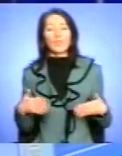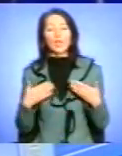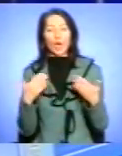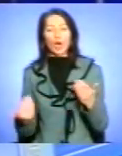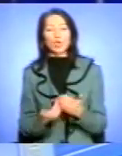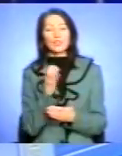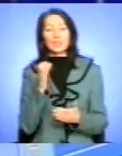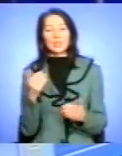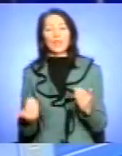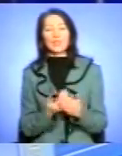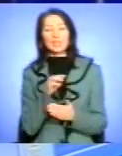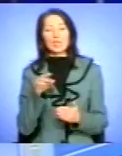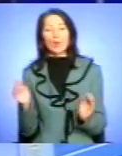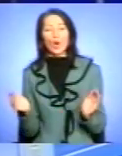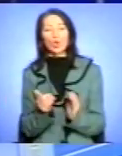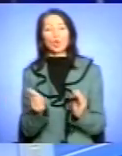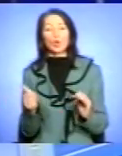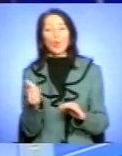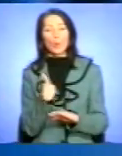Вітаю, новини середи у всіх ТТБ, коротко про головне.